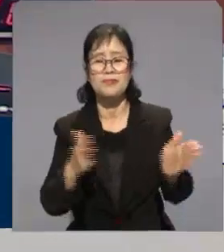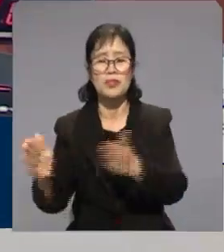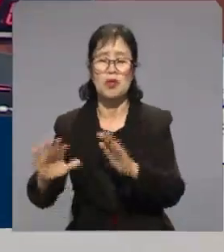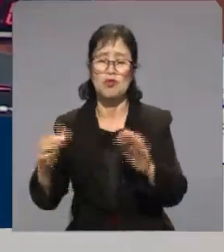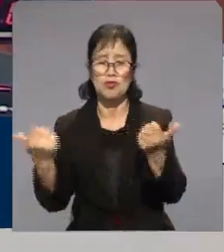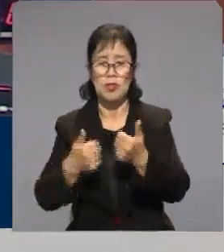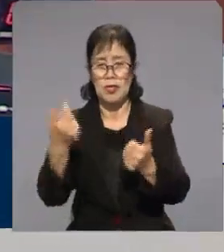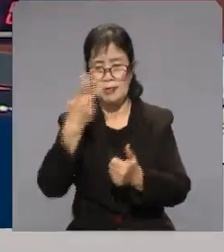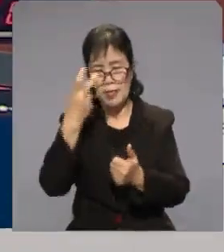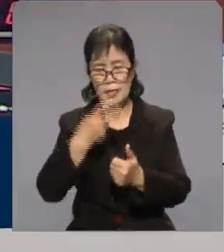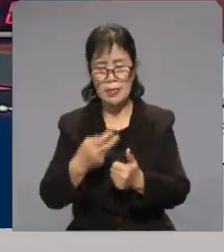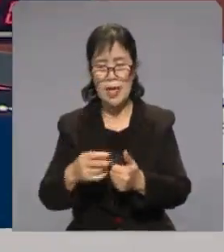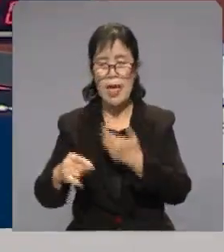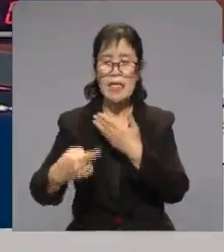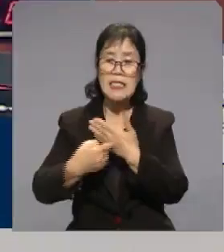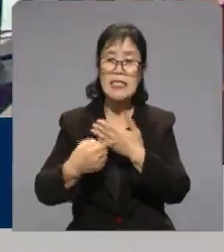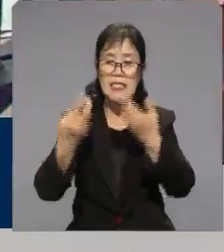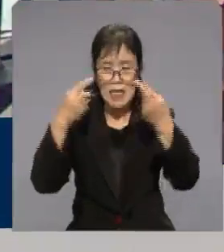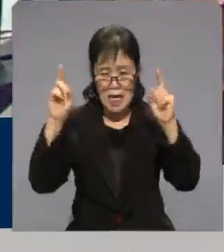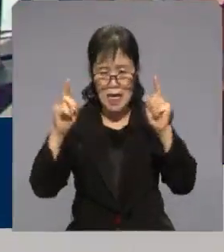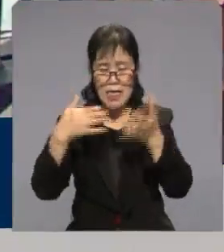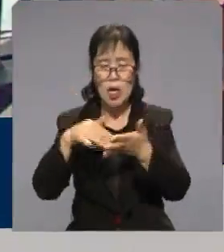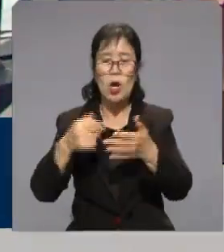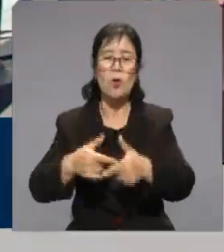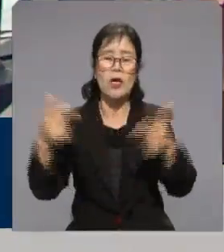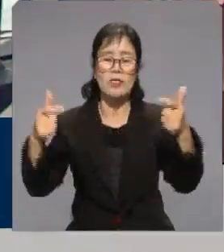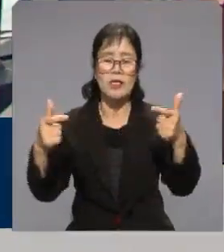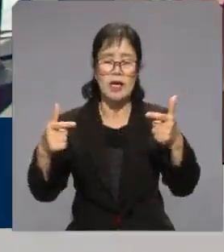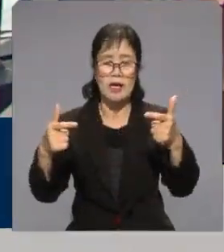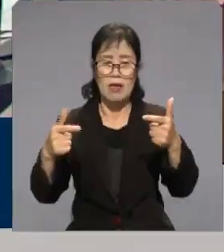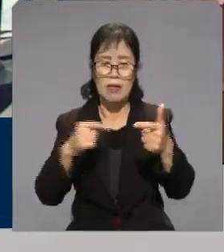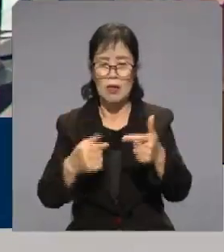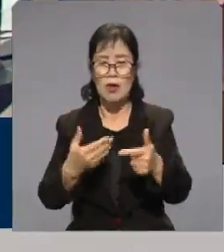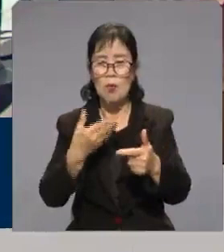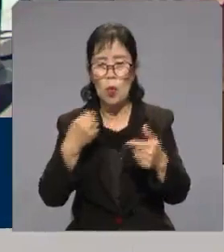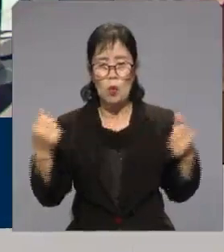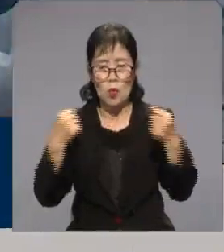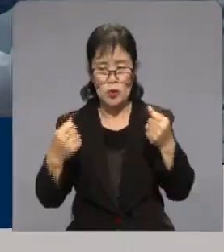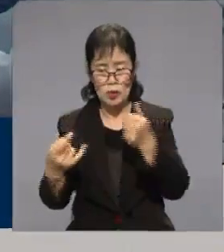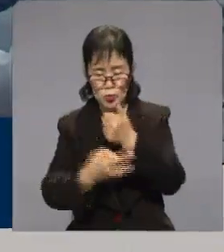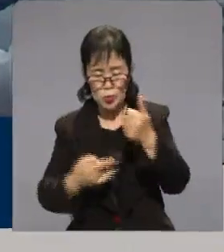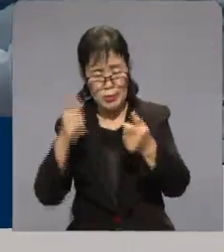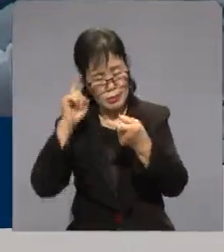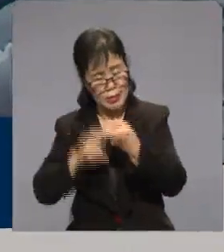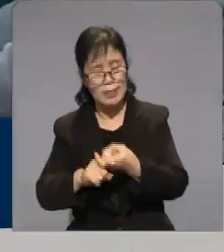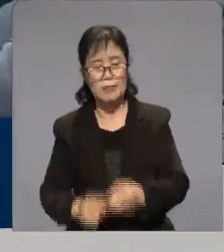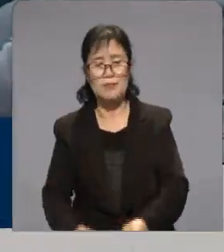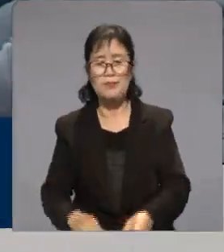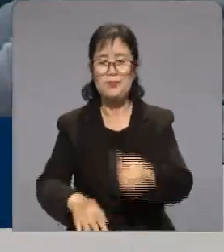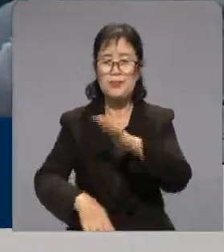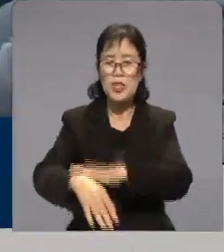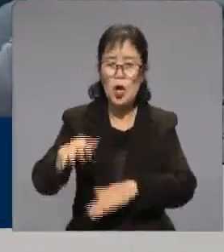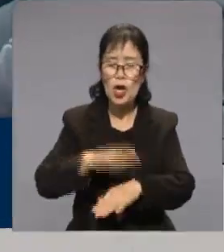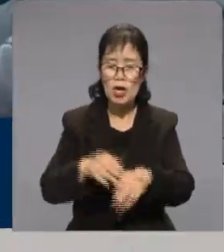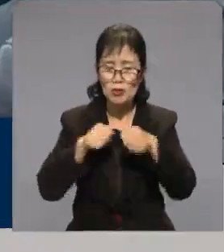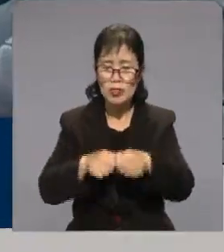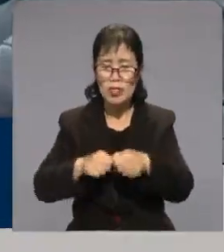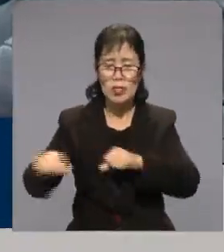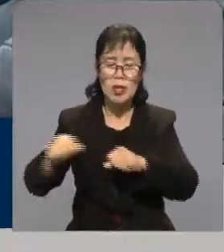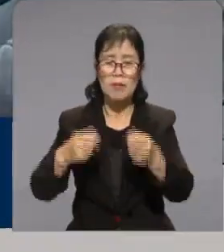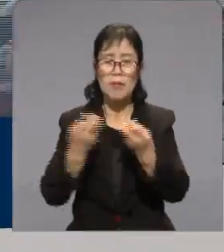오늘 국회 국정감사는 의대 정원 확대를 다룬 보건복지위가 관심을 모았습니다. 여야의 구체적 이행 방안 마련